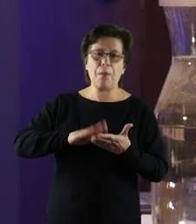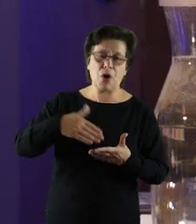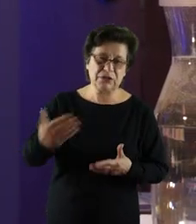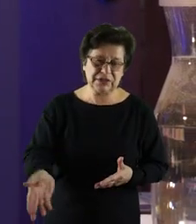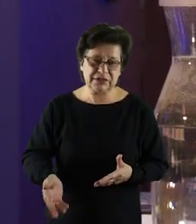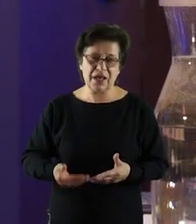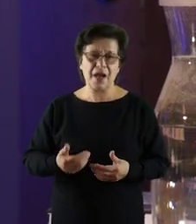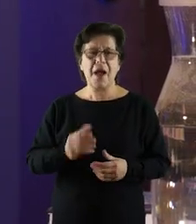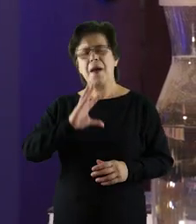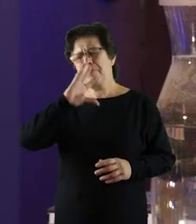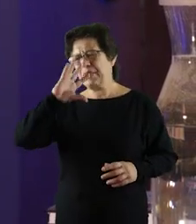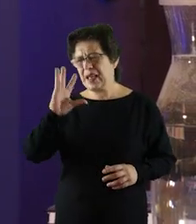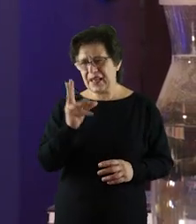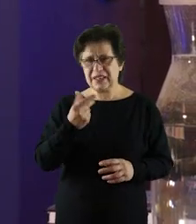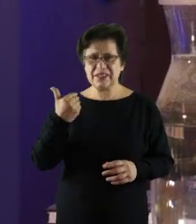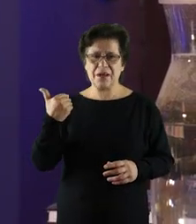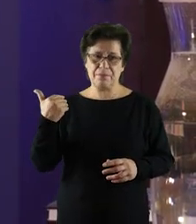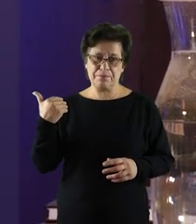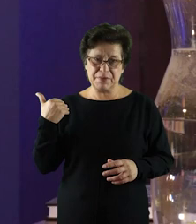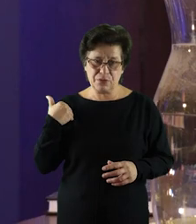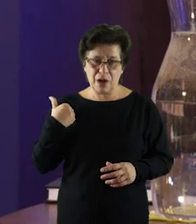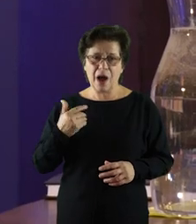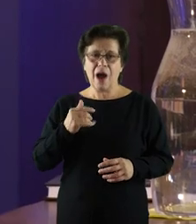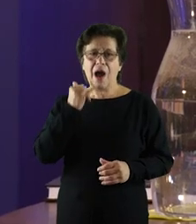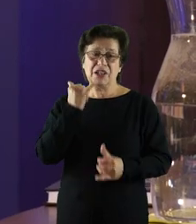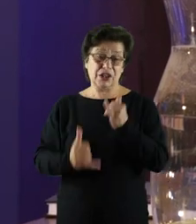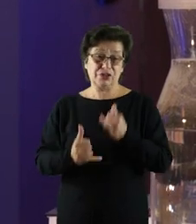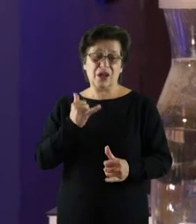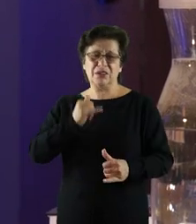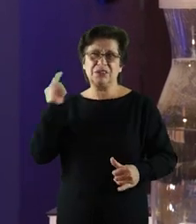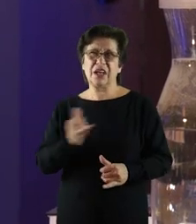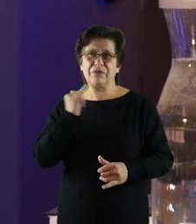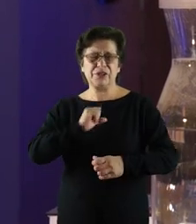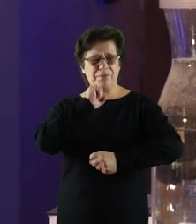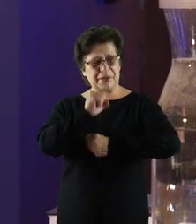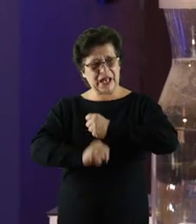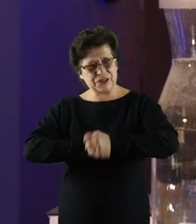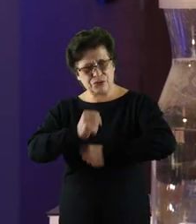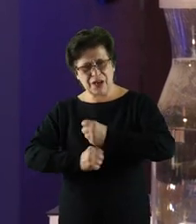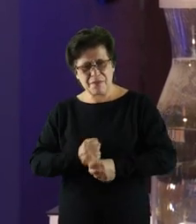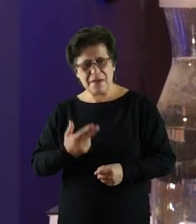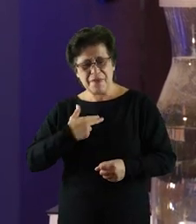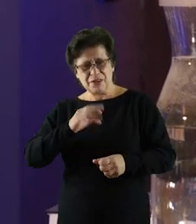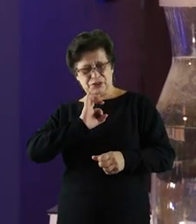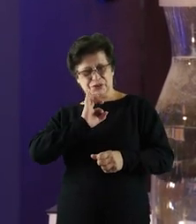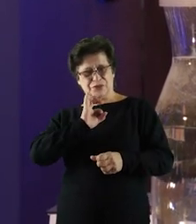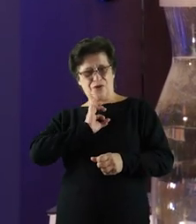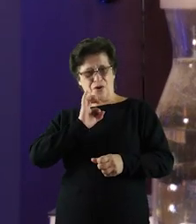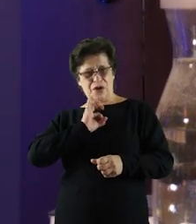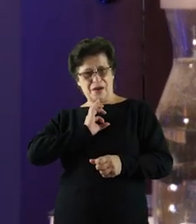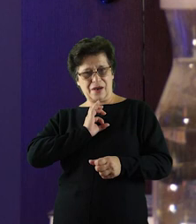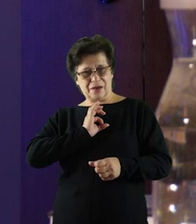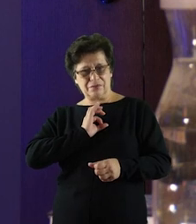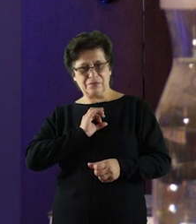piękna przygoda, ale jeżeli ciągle pracujemy na tę swoją jakąś pozycję, czy musimy to